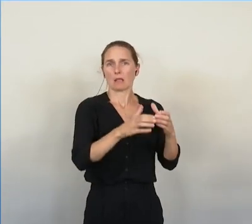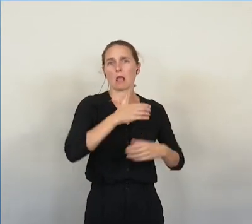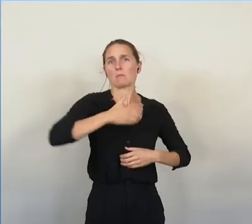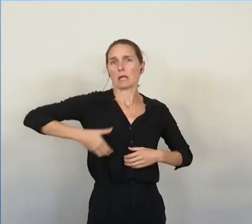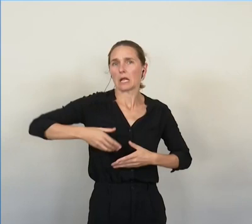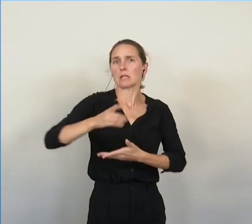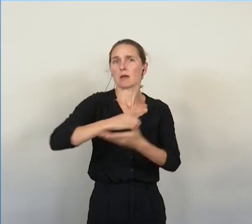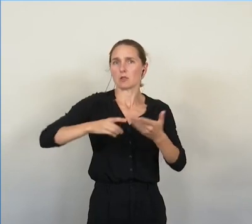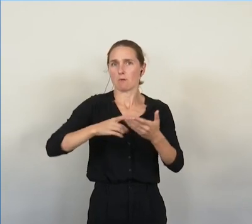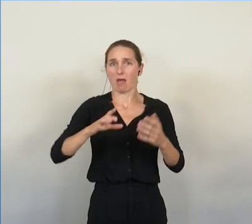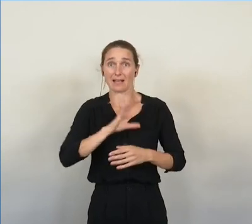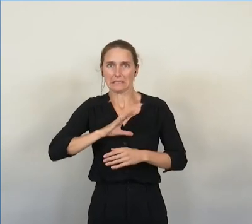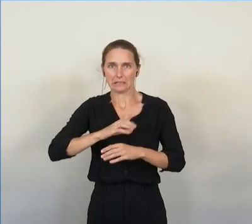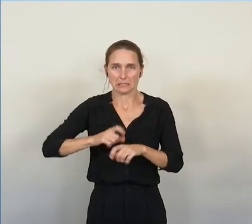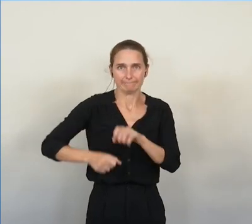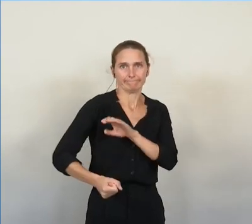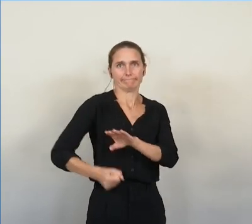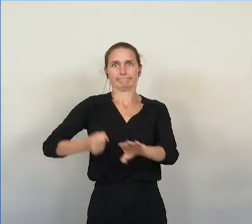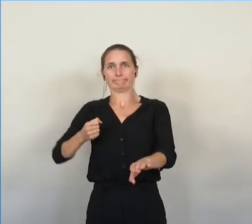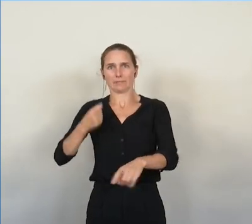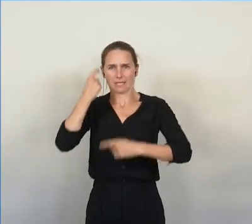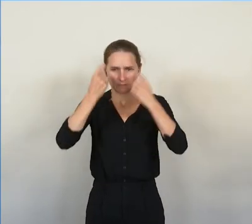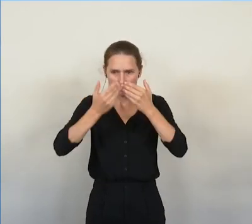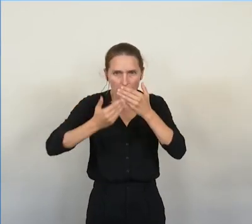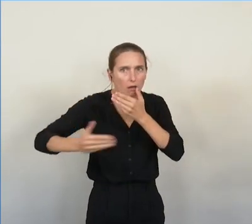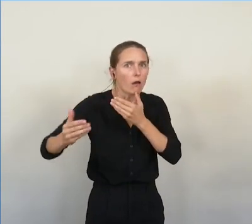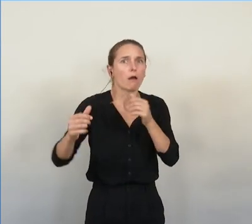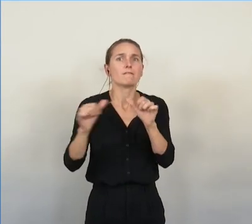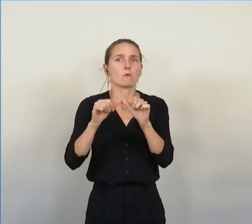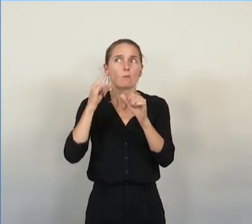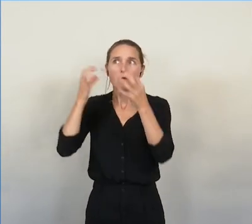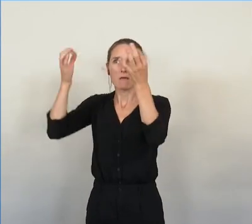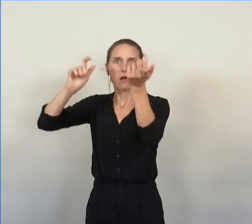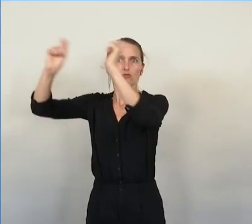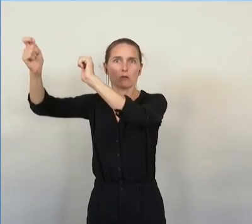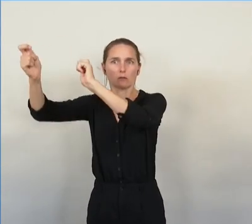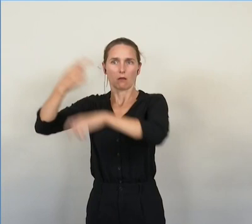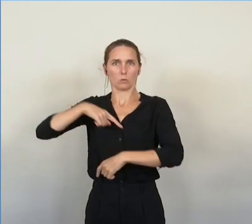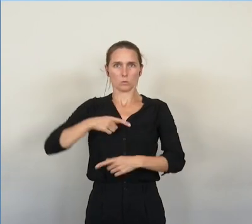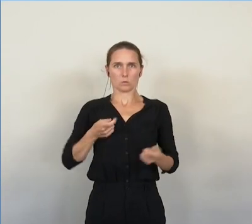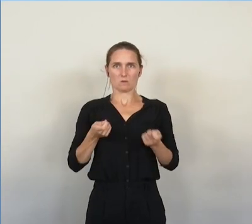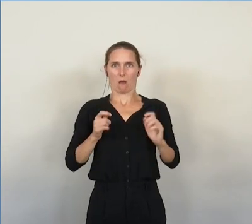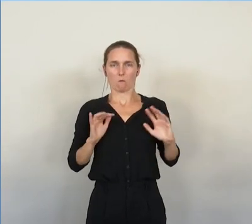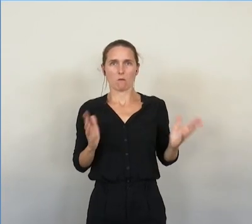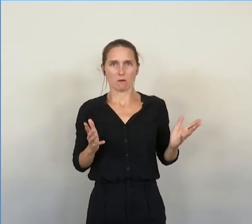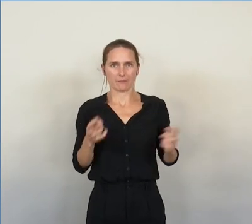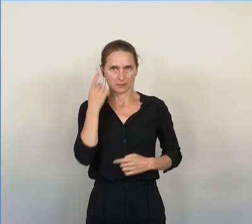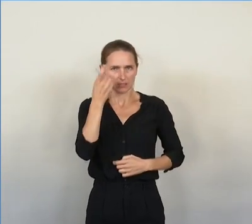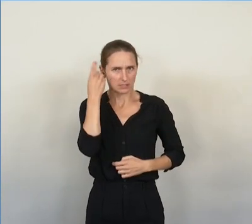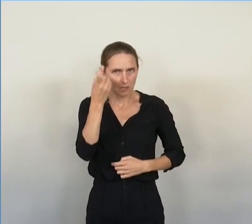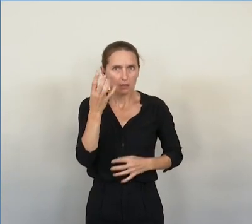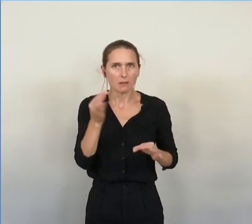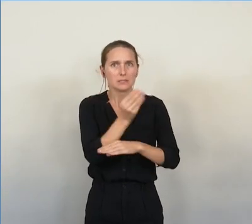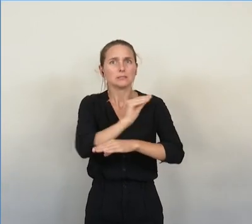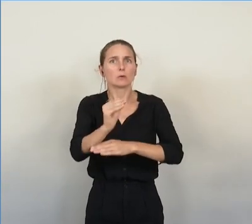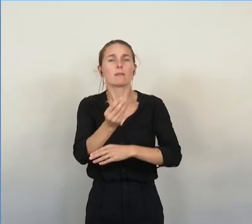locaux des désordres globaux de par les conséquences dans la population en terme de santé comme de sécurité alimentaire dans nos